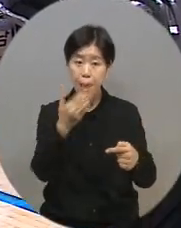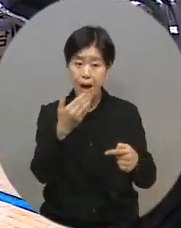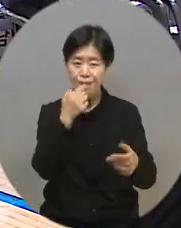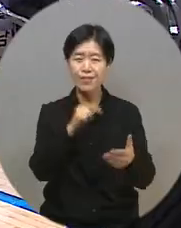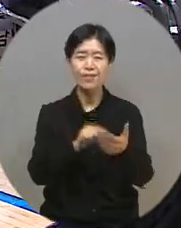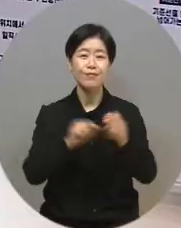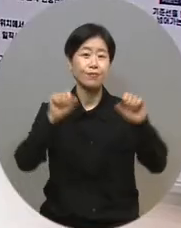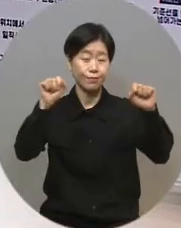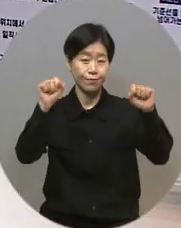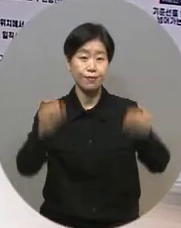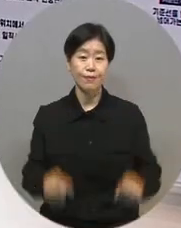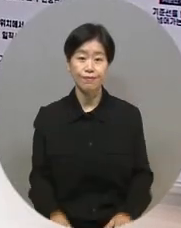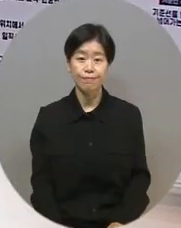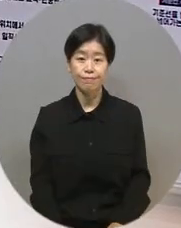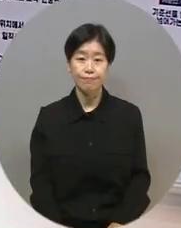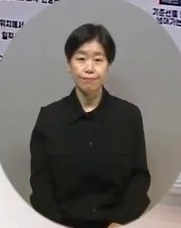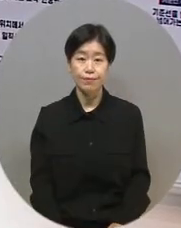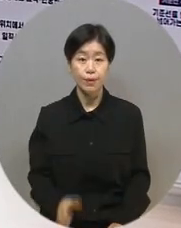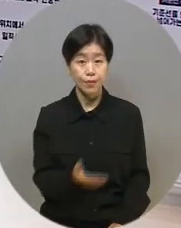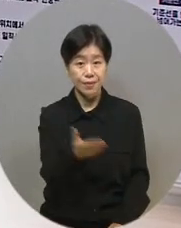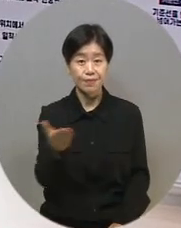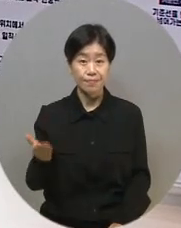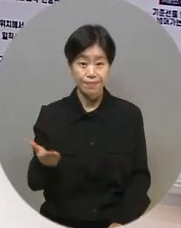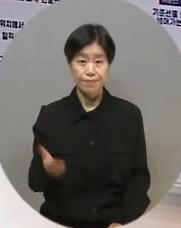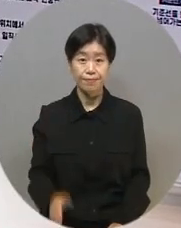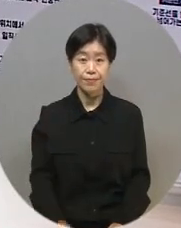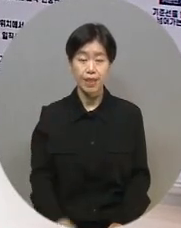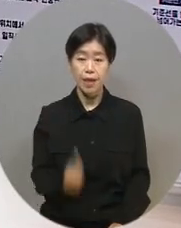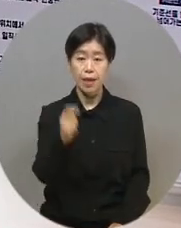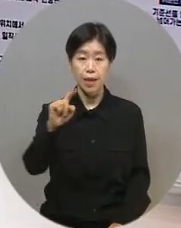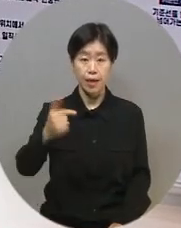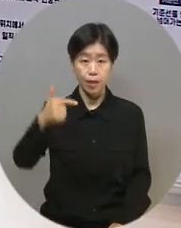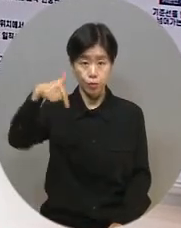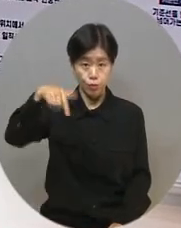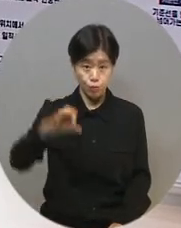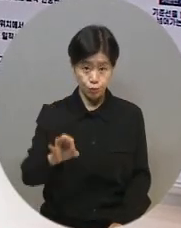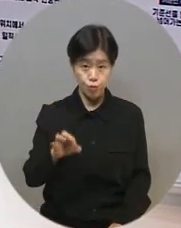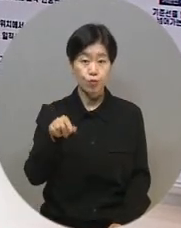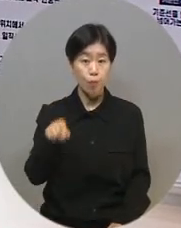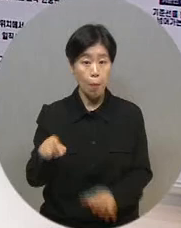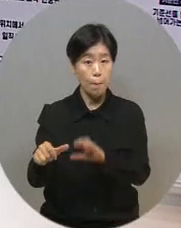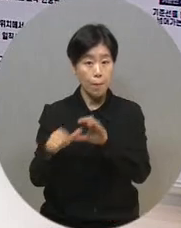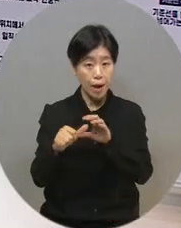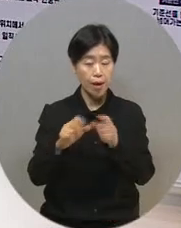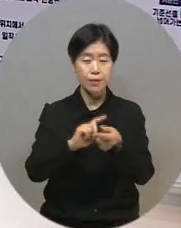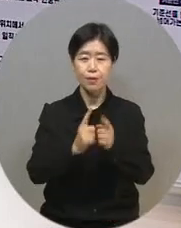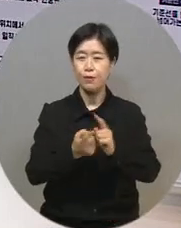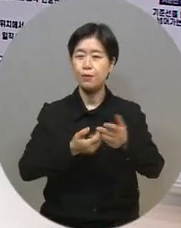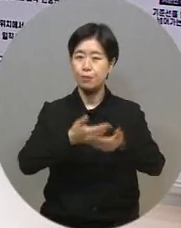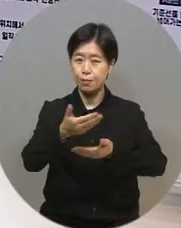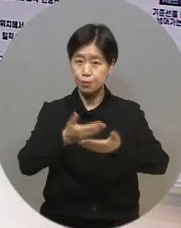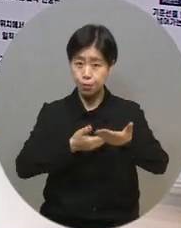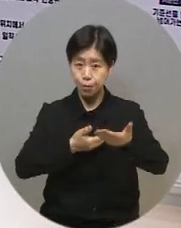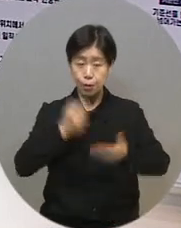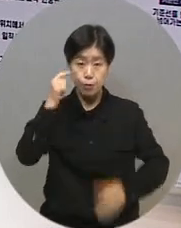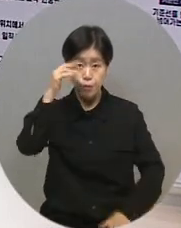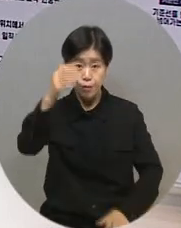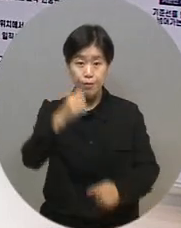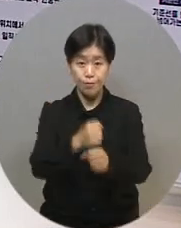종목입니다. 한궁 선수 여러분, 한궁을 통해 서로 소통하며 소중한 추억을